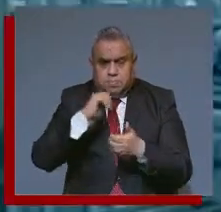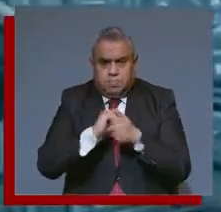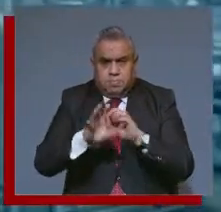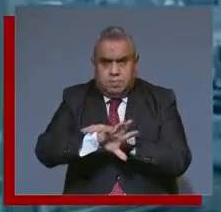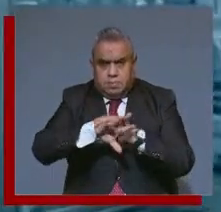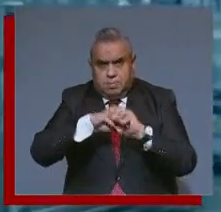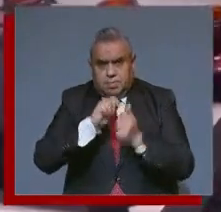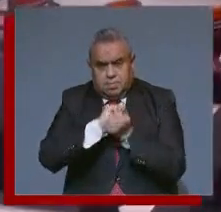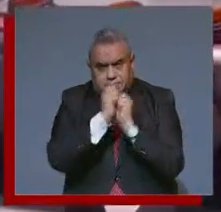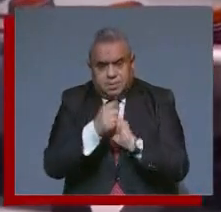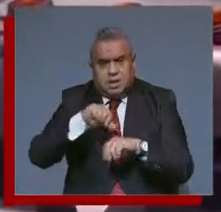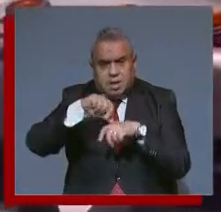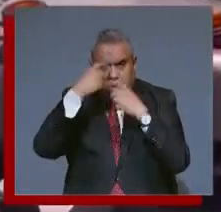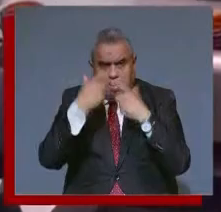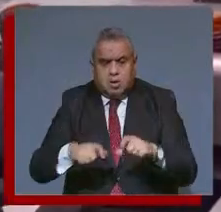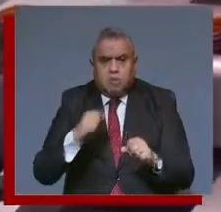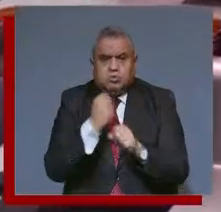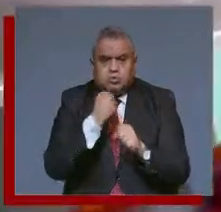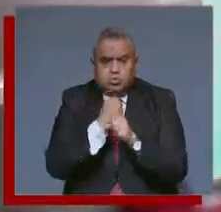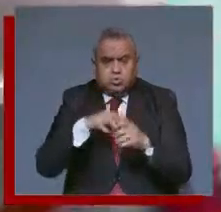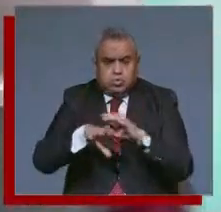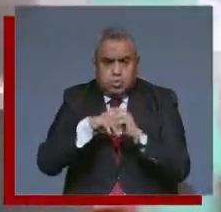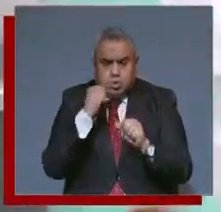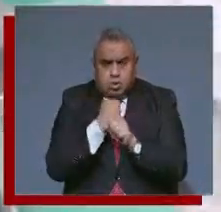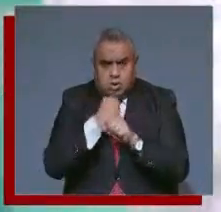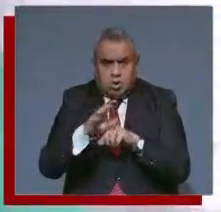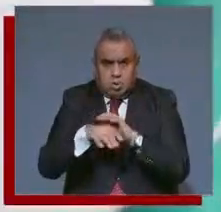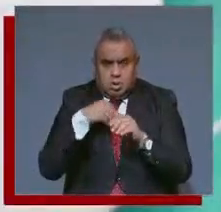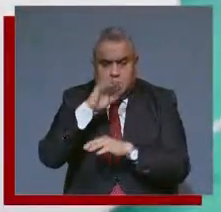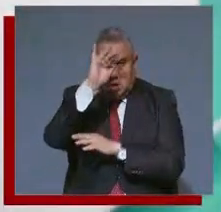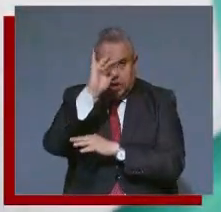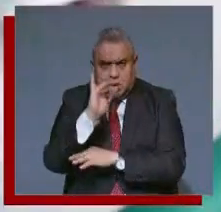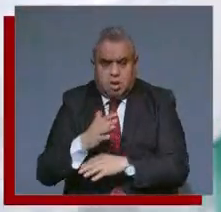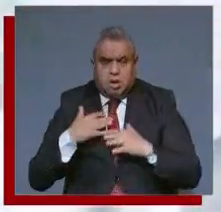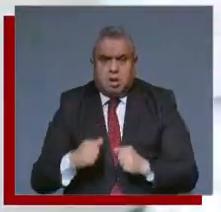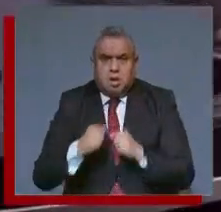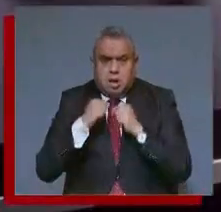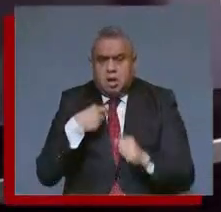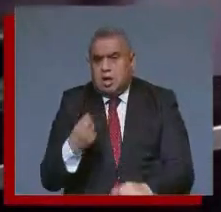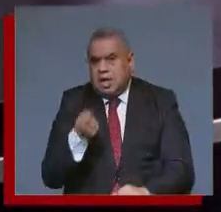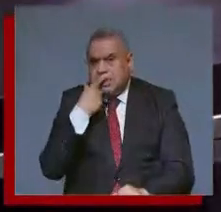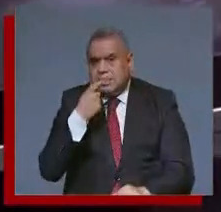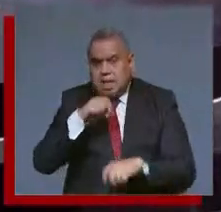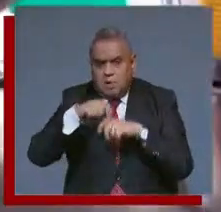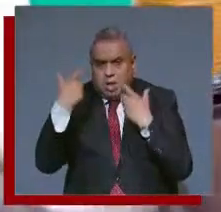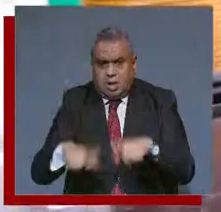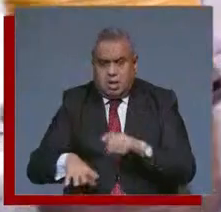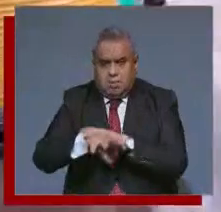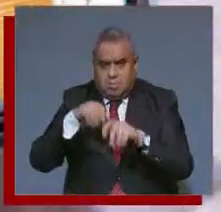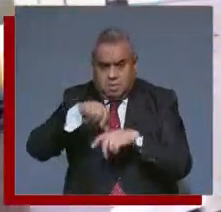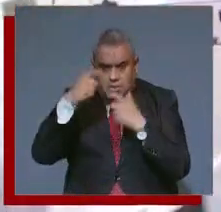هذا الواقع، تعمل على النهوض بقطاع الرعاية الصحية والتصنيع الدوائي بإفريقيا،